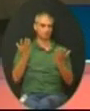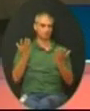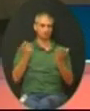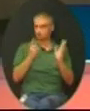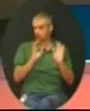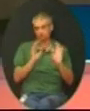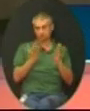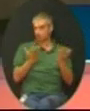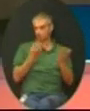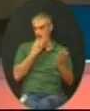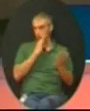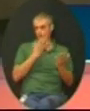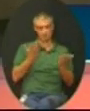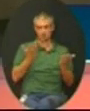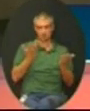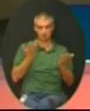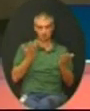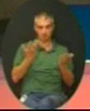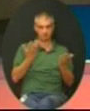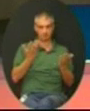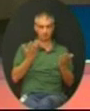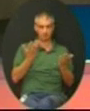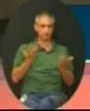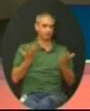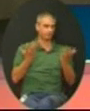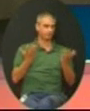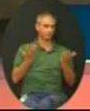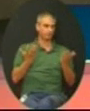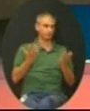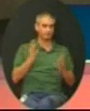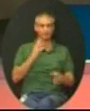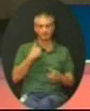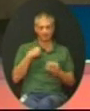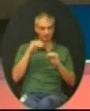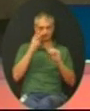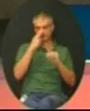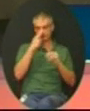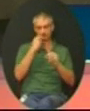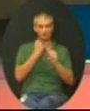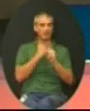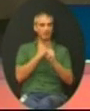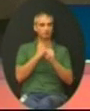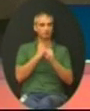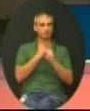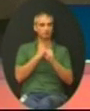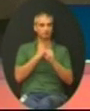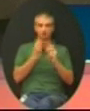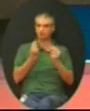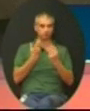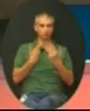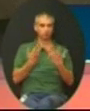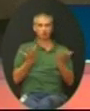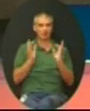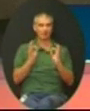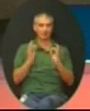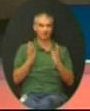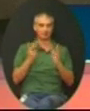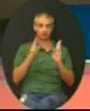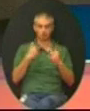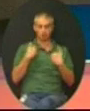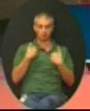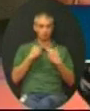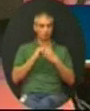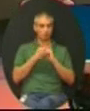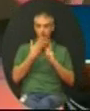וזה בסדר, מותר לנו להיות תרמומיים. בעצם מנסים ליצור איזה פונקציה שעדיין לא קיימת. יש לנו